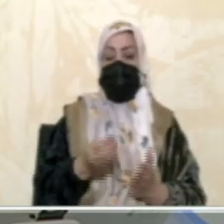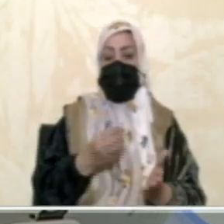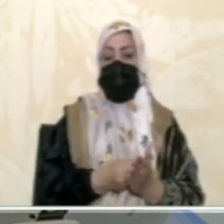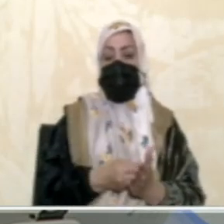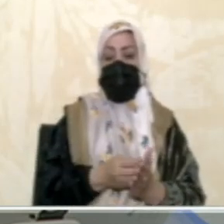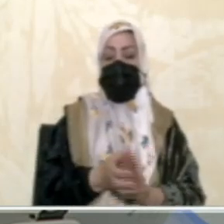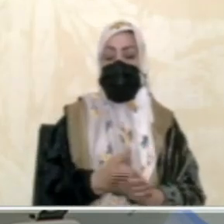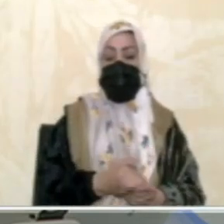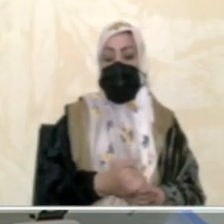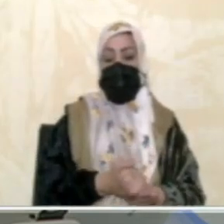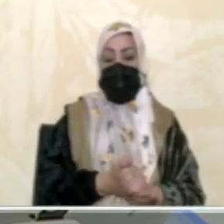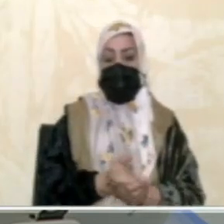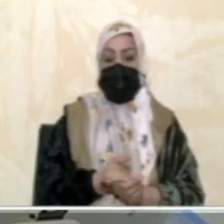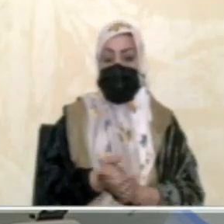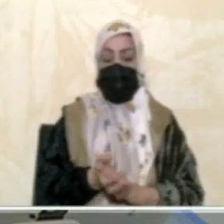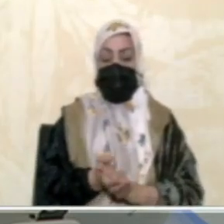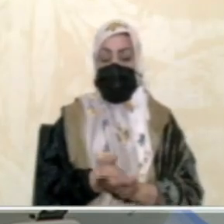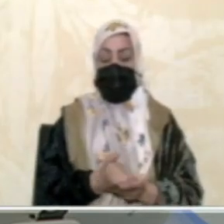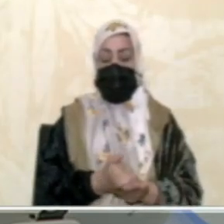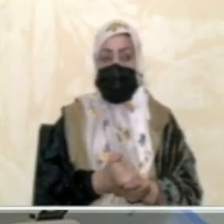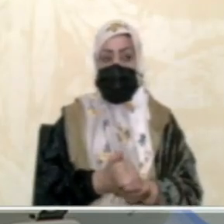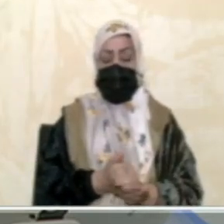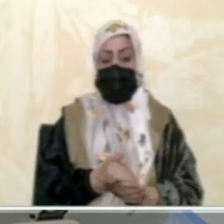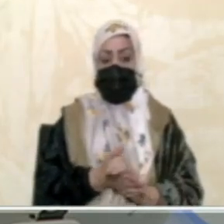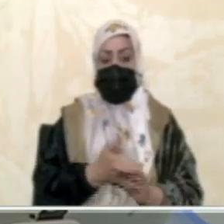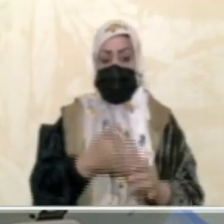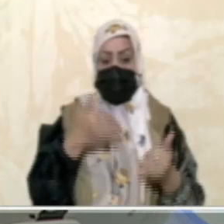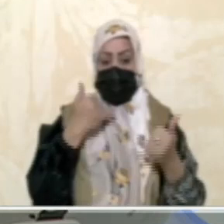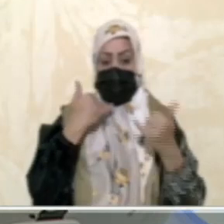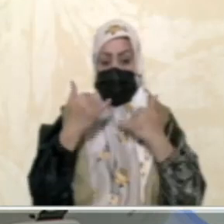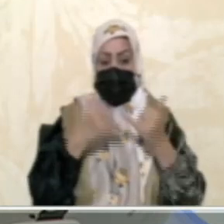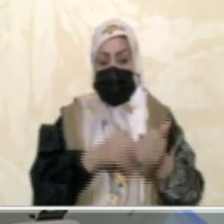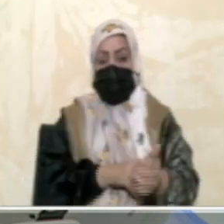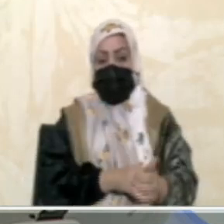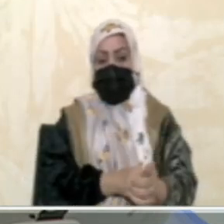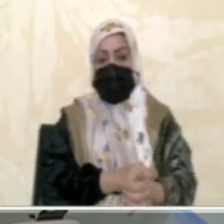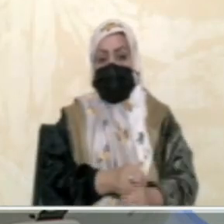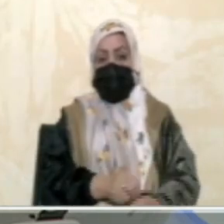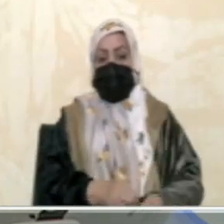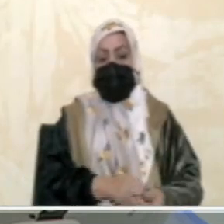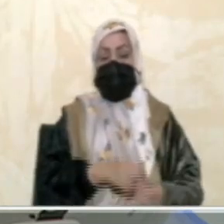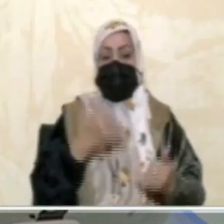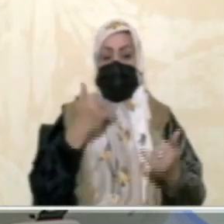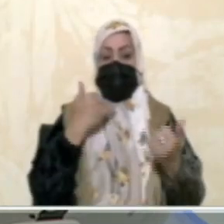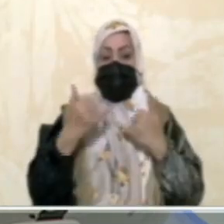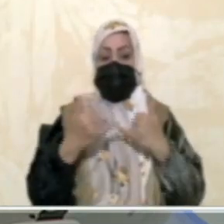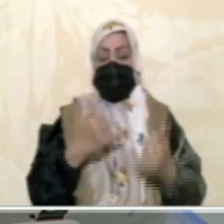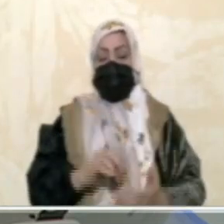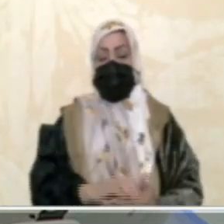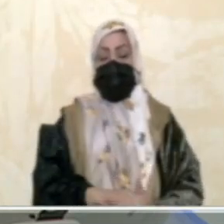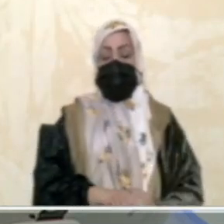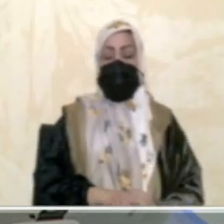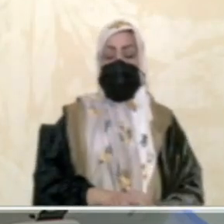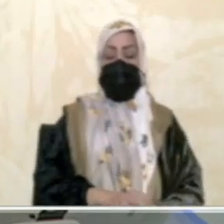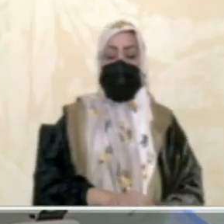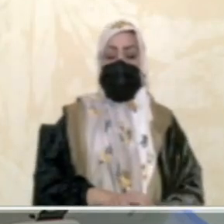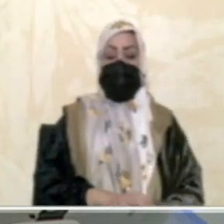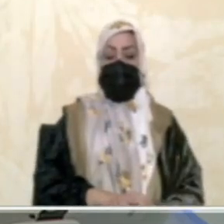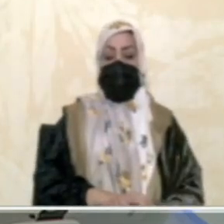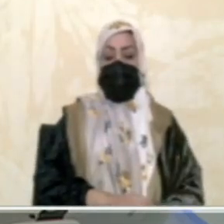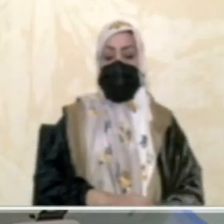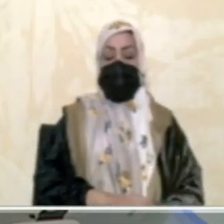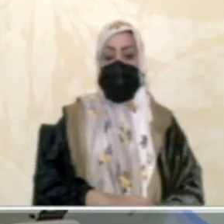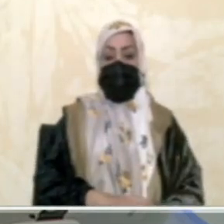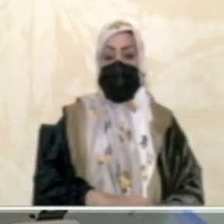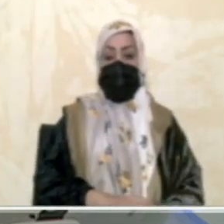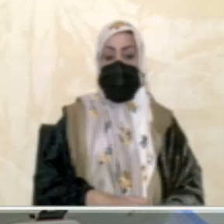استقبل الان اسئلتكم ايها الاخوه المشاهدون والمستمعون لاجيب عنها على ارقام هواتف البرنامج